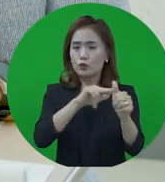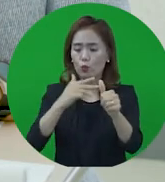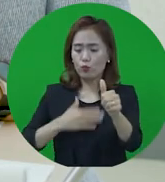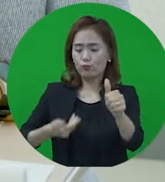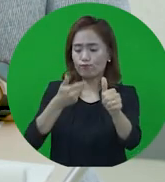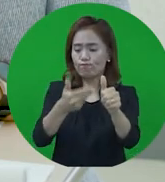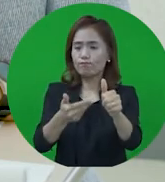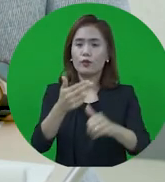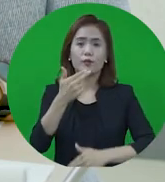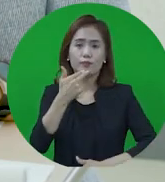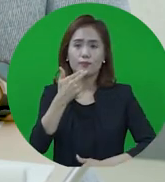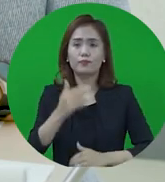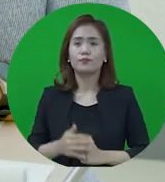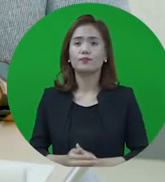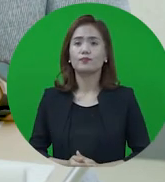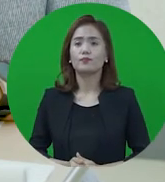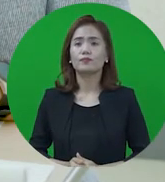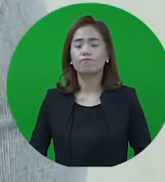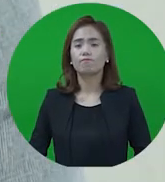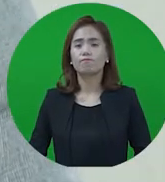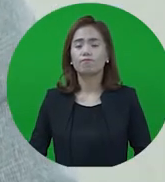않습니다.